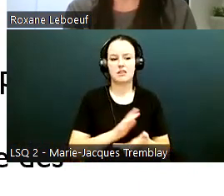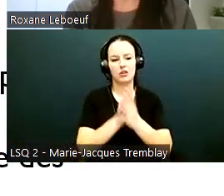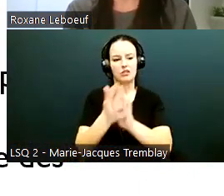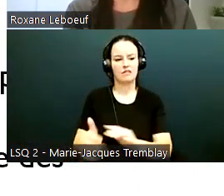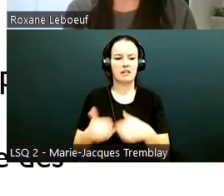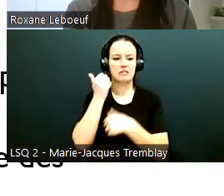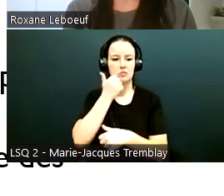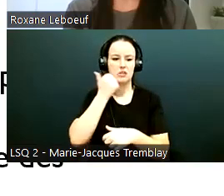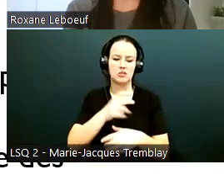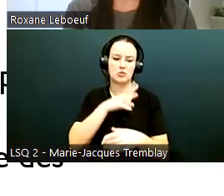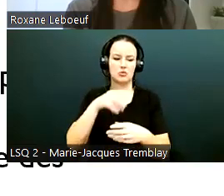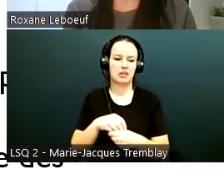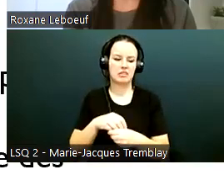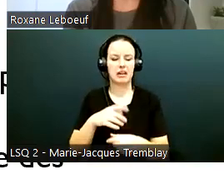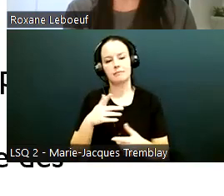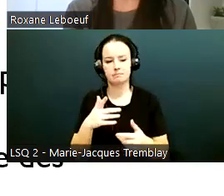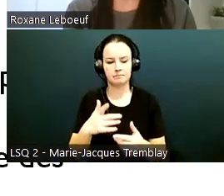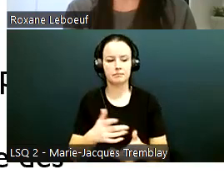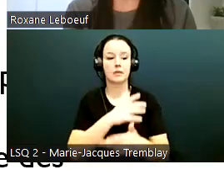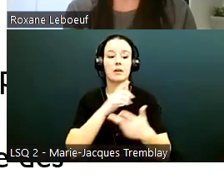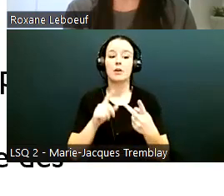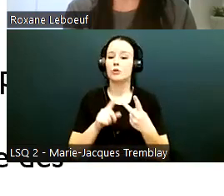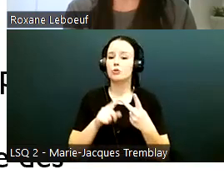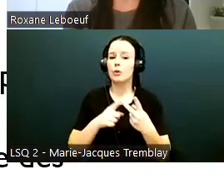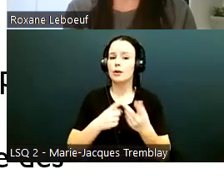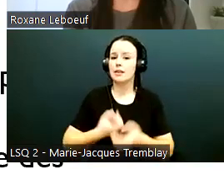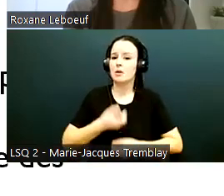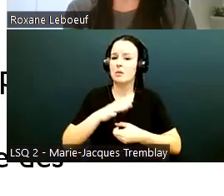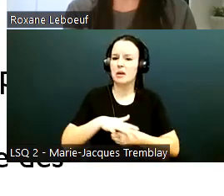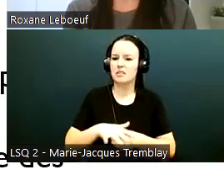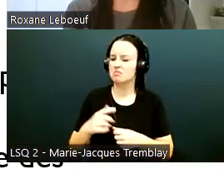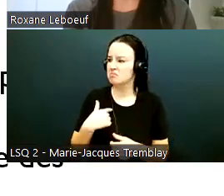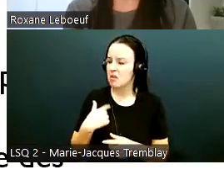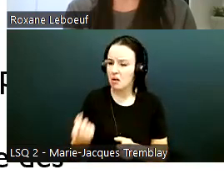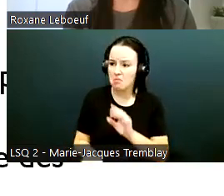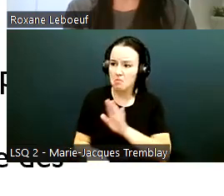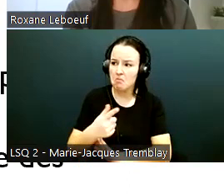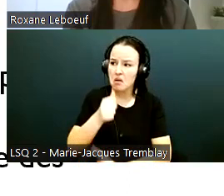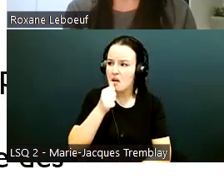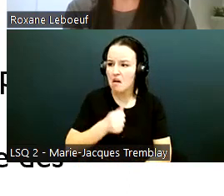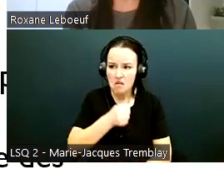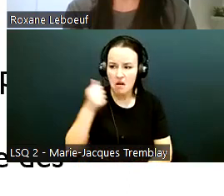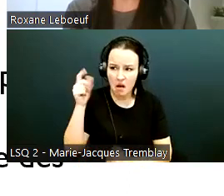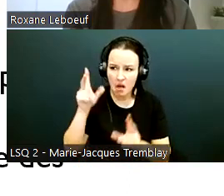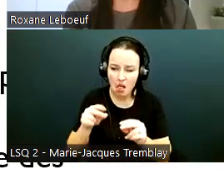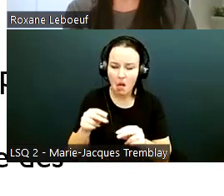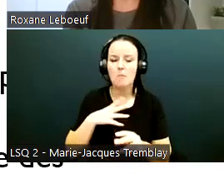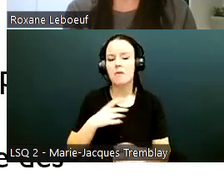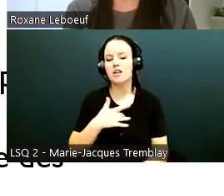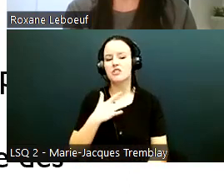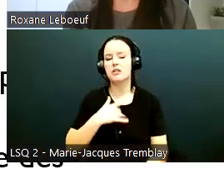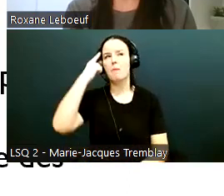notre quotidien. Ou un gestionnaire qui dit, j'ai pas vraiment eu d'événement d'intolérance, mais en te parlant, cela me fait rappeler